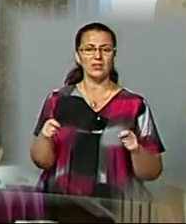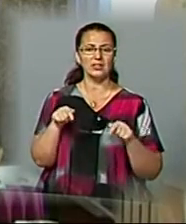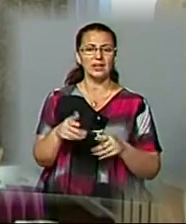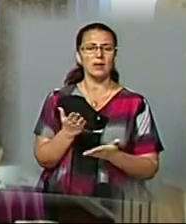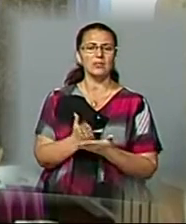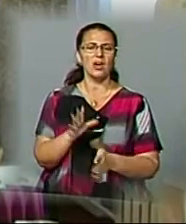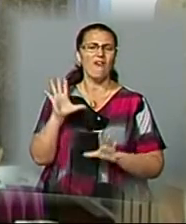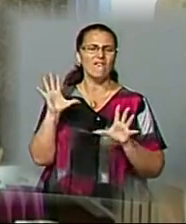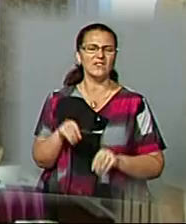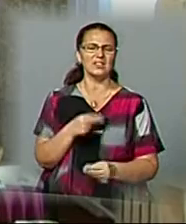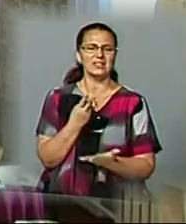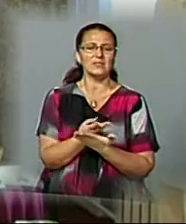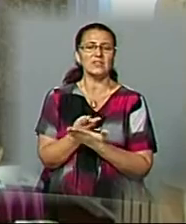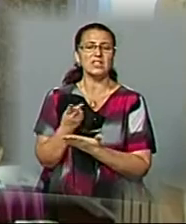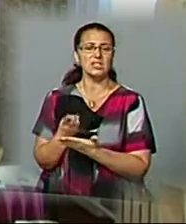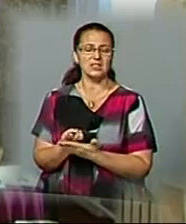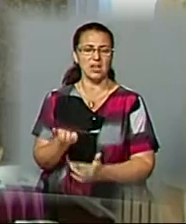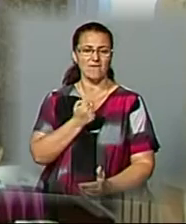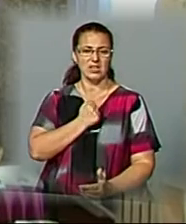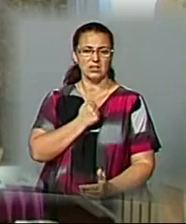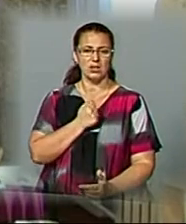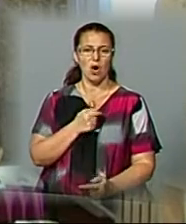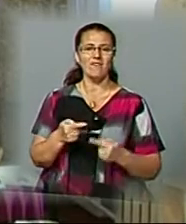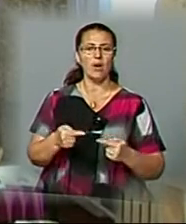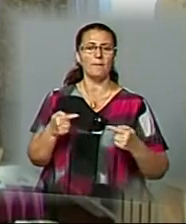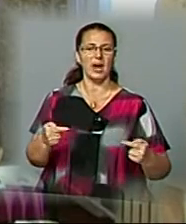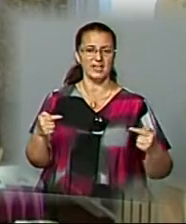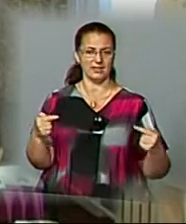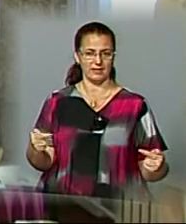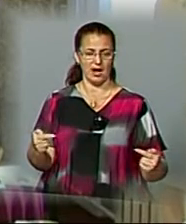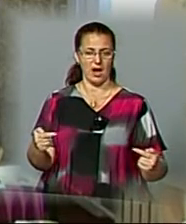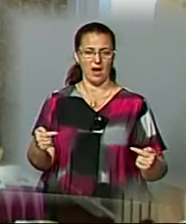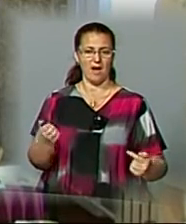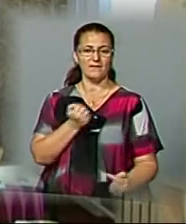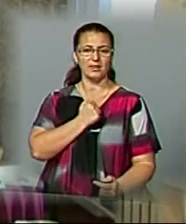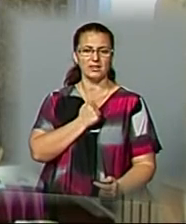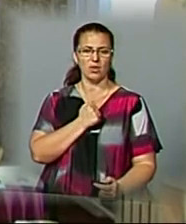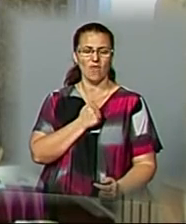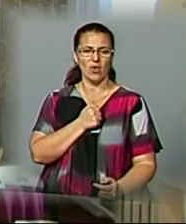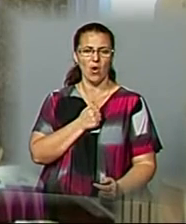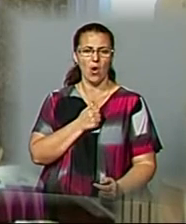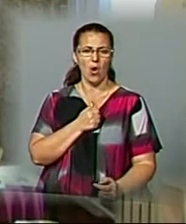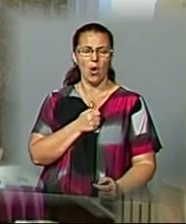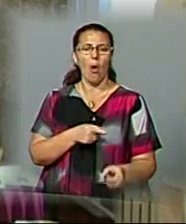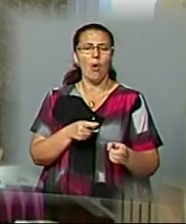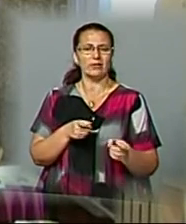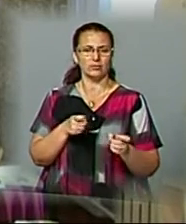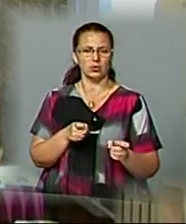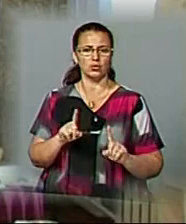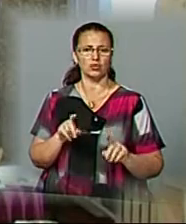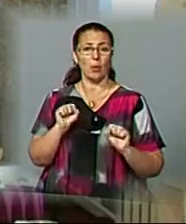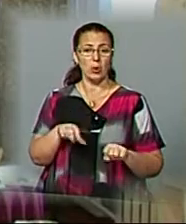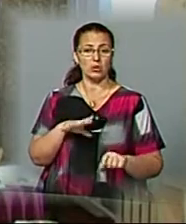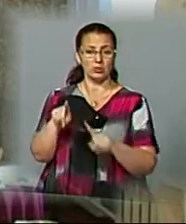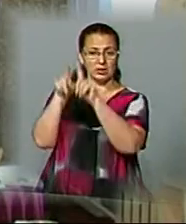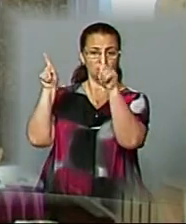всі взірці військового майна, військового озброєння, то, що може бути на макетах, показано